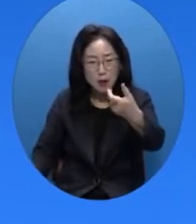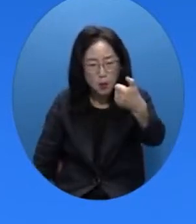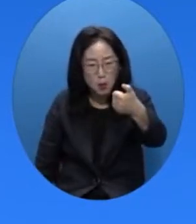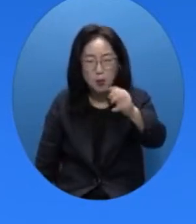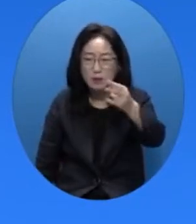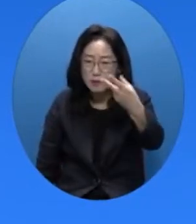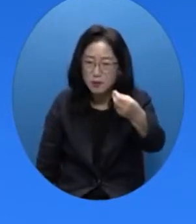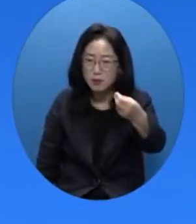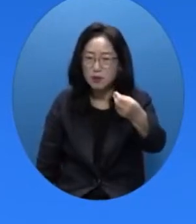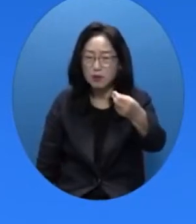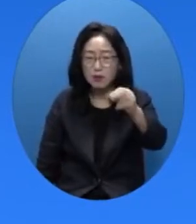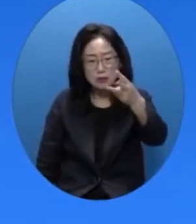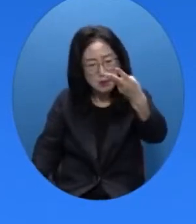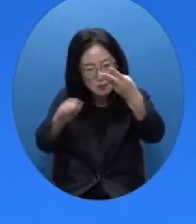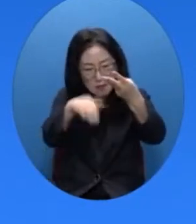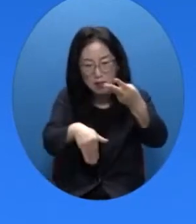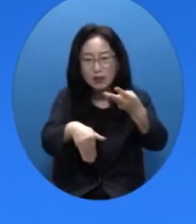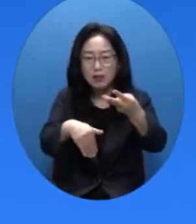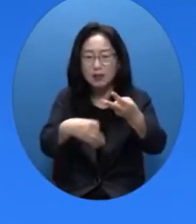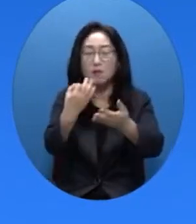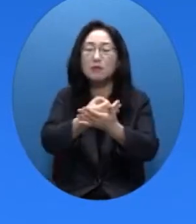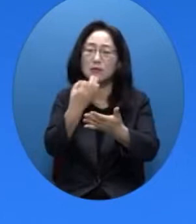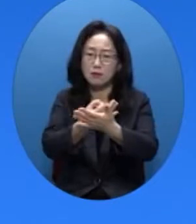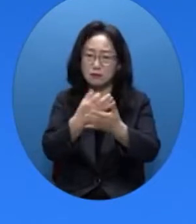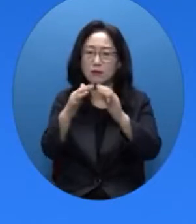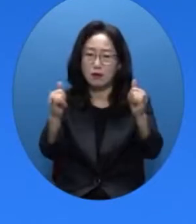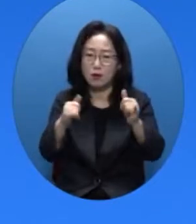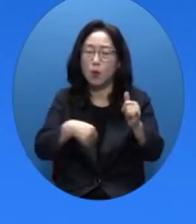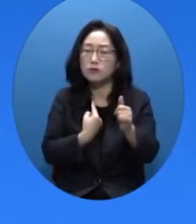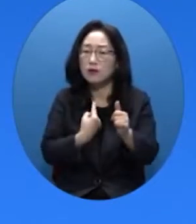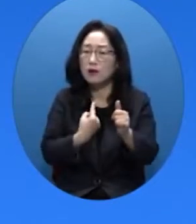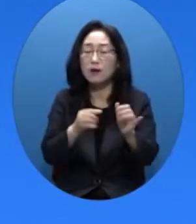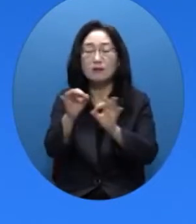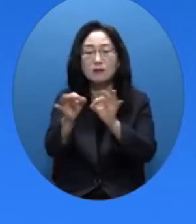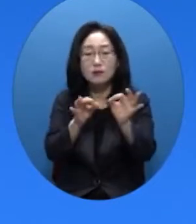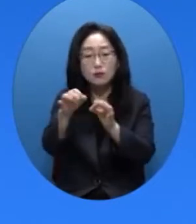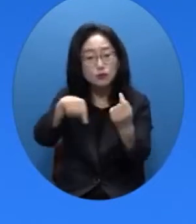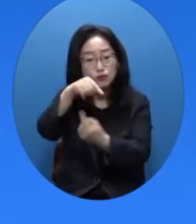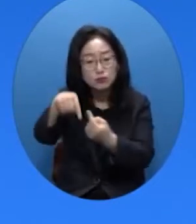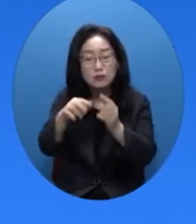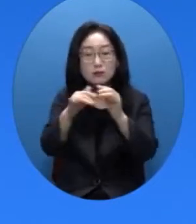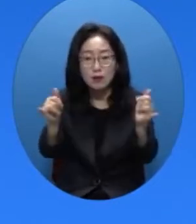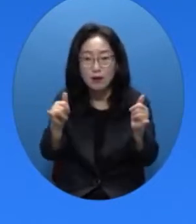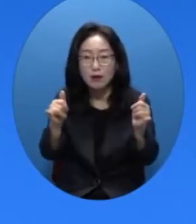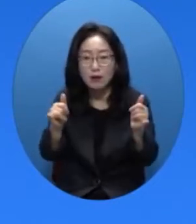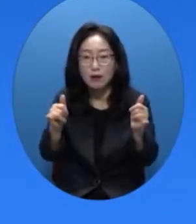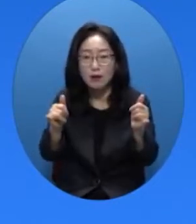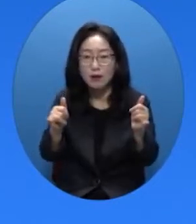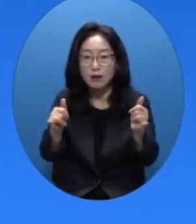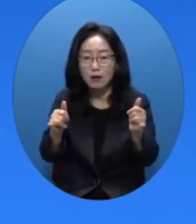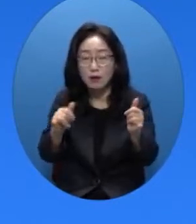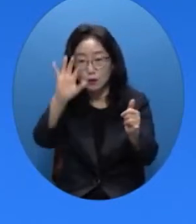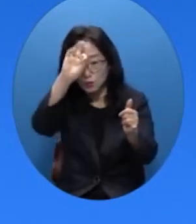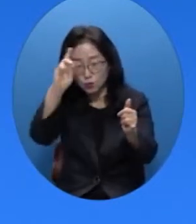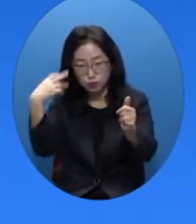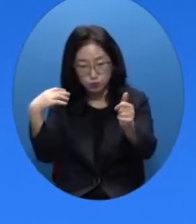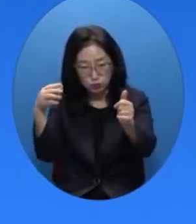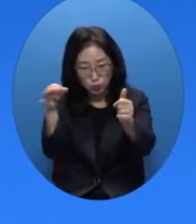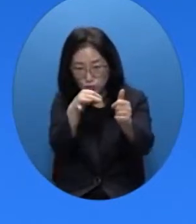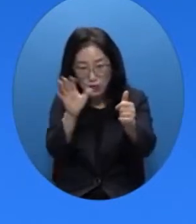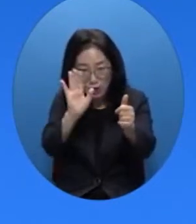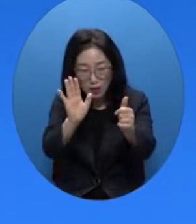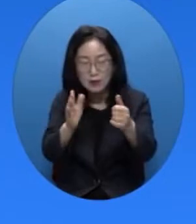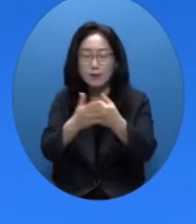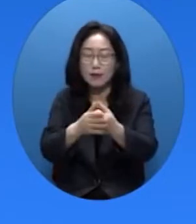4명 와 노파는 그러한 혼자서 가게를 운영하고 계시는 그런분들에게 우리가 다 나누어 드렸는데